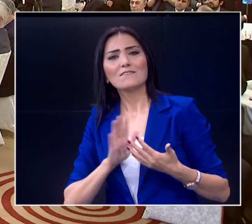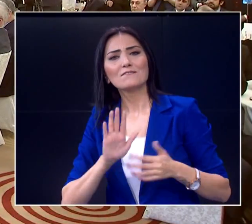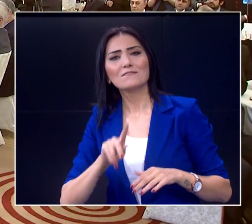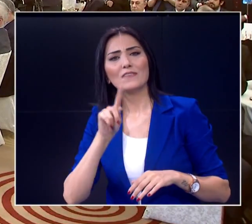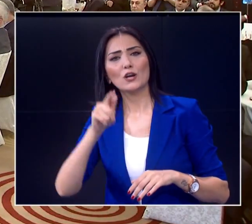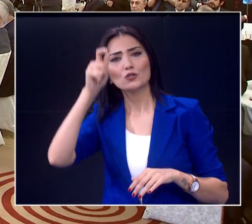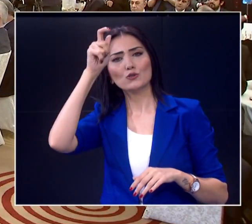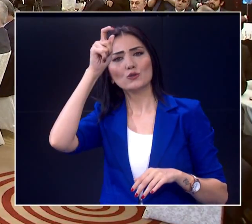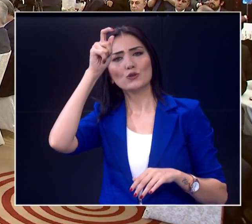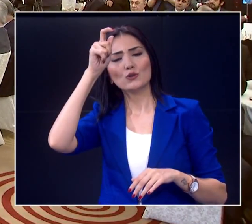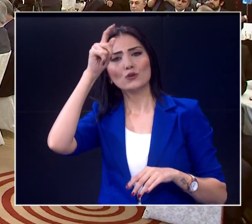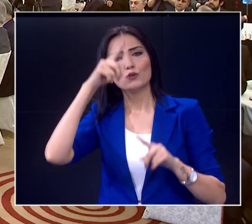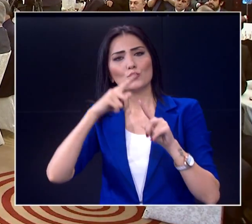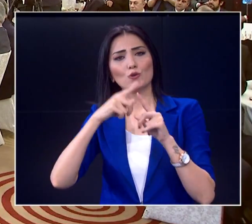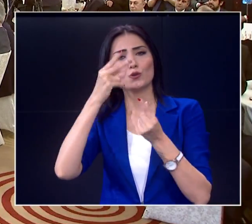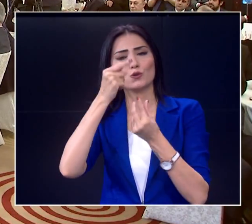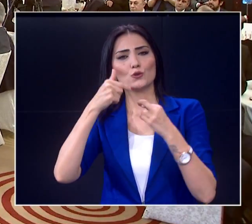İşte TürkSat'ın